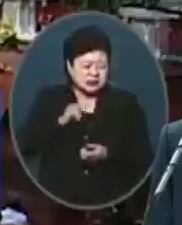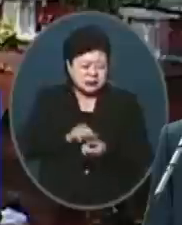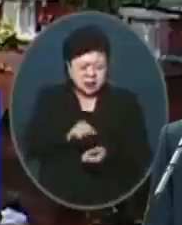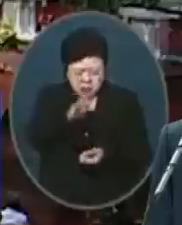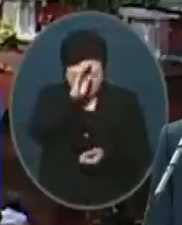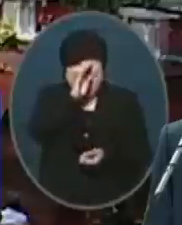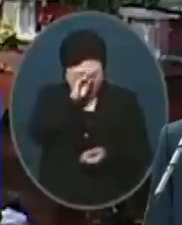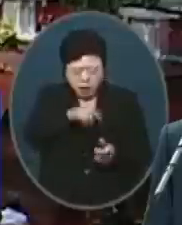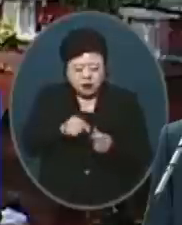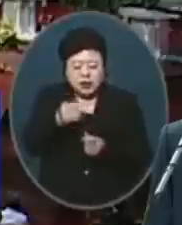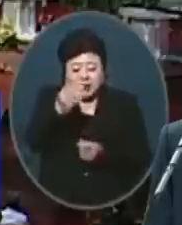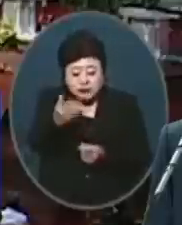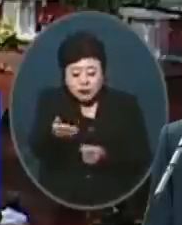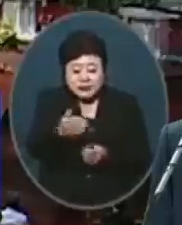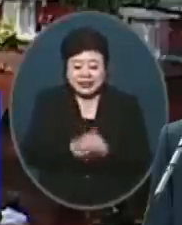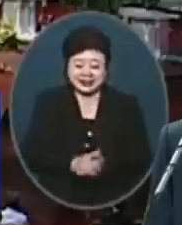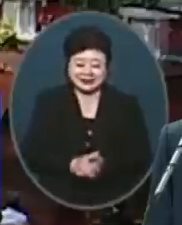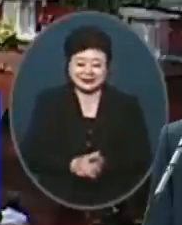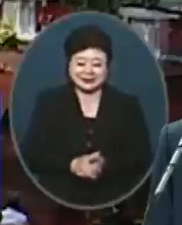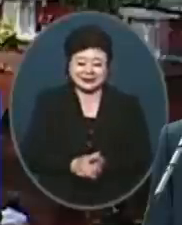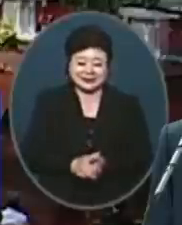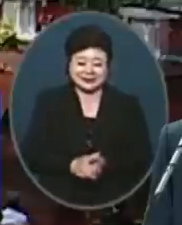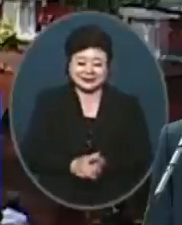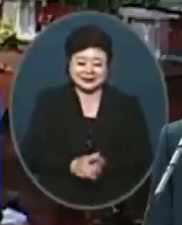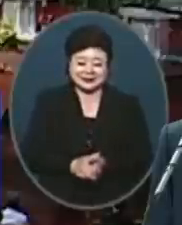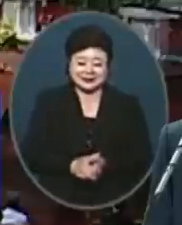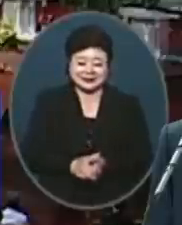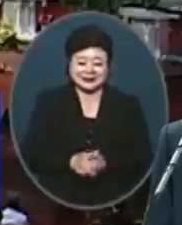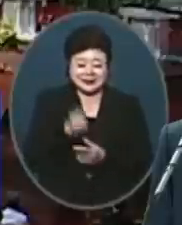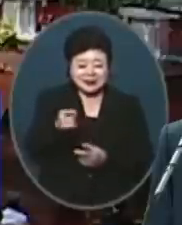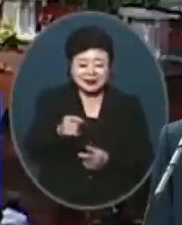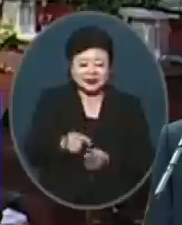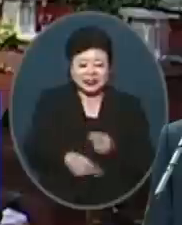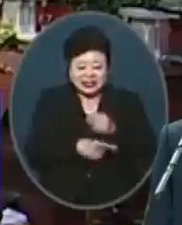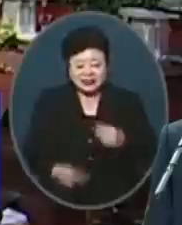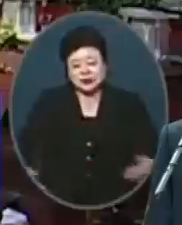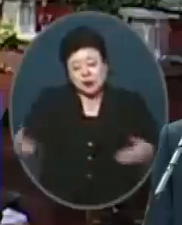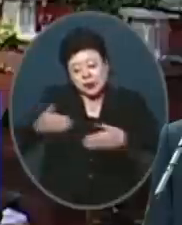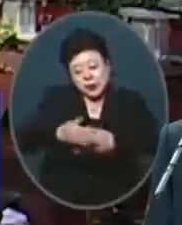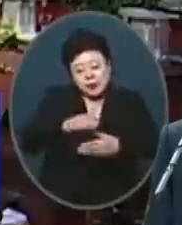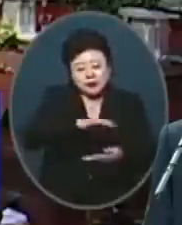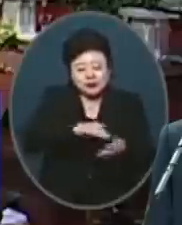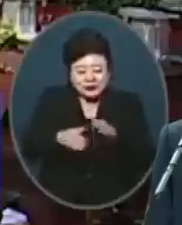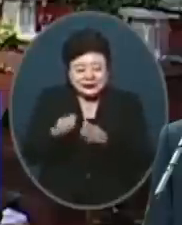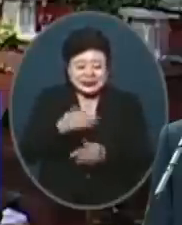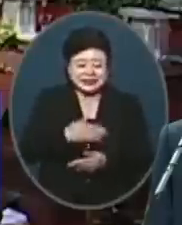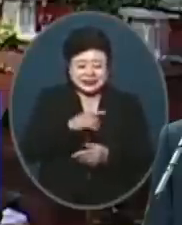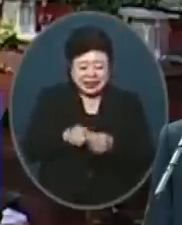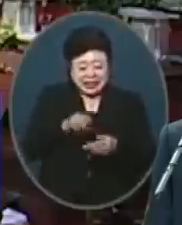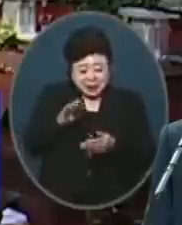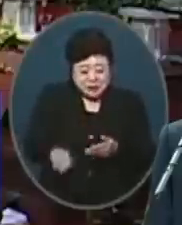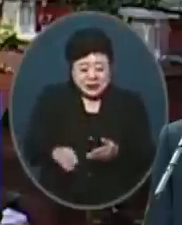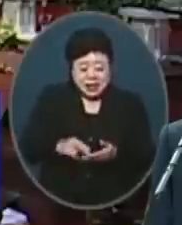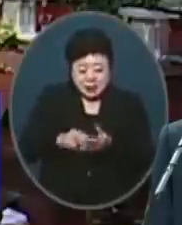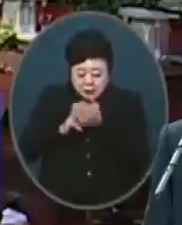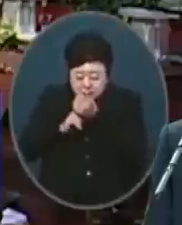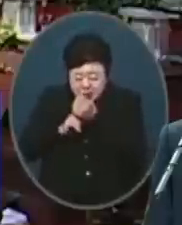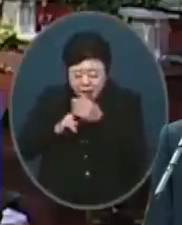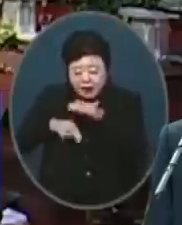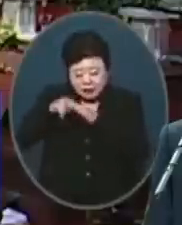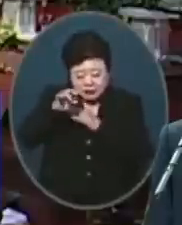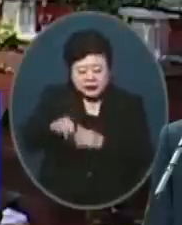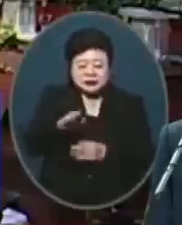전염병에서 건지실 것이로다. 그가 너를 그의 깃으로 덮으시니 내가 그의 날개 아래 피하리로다.